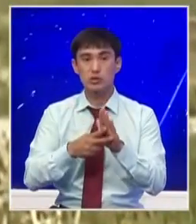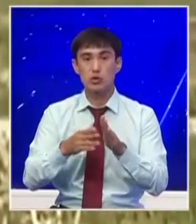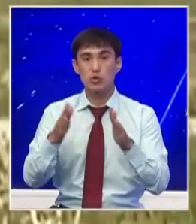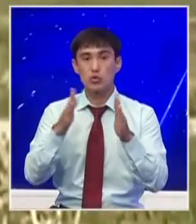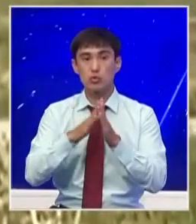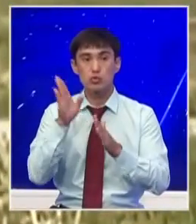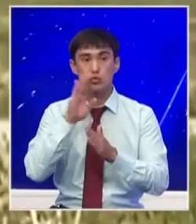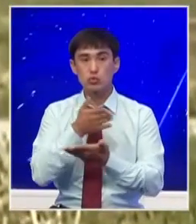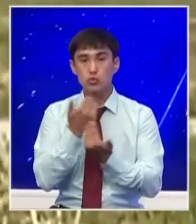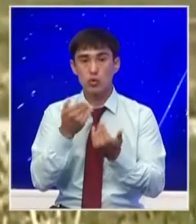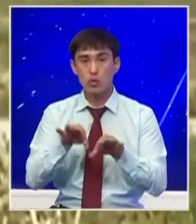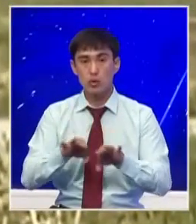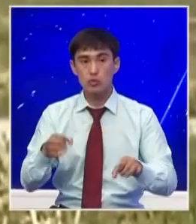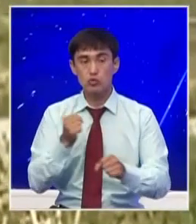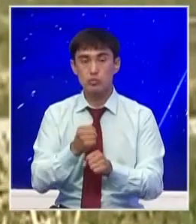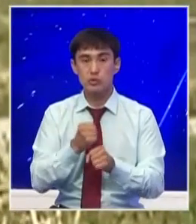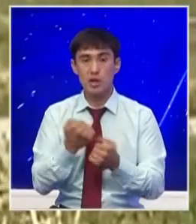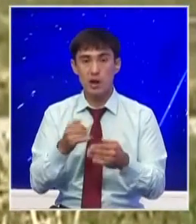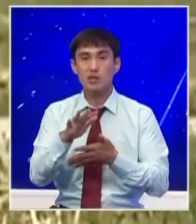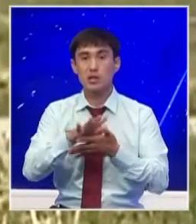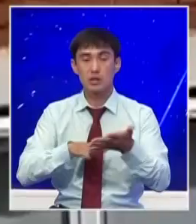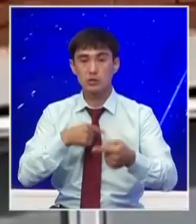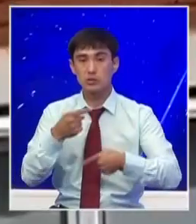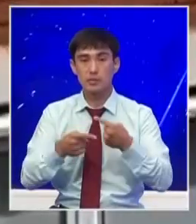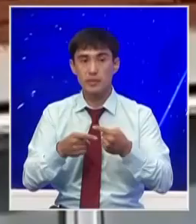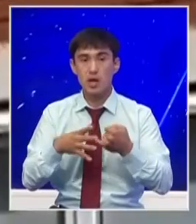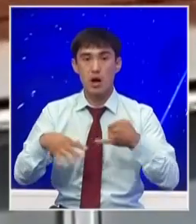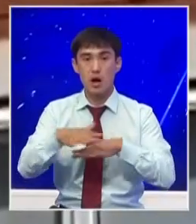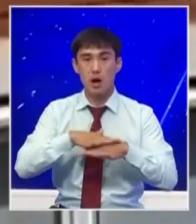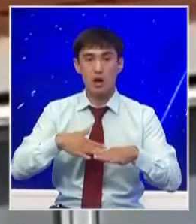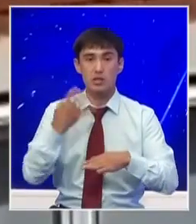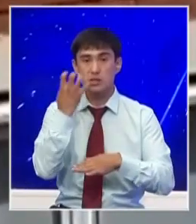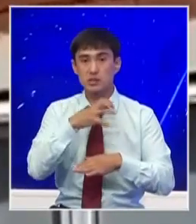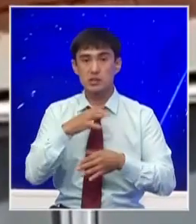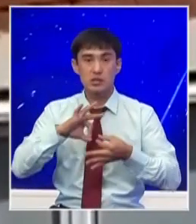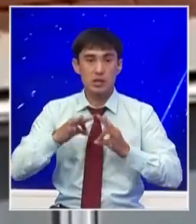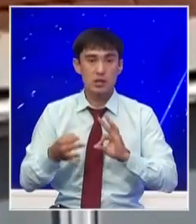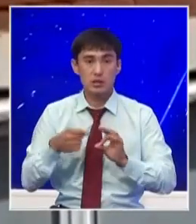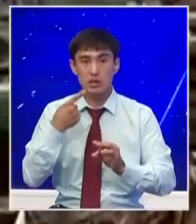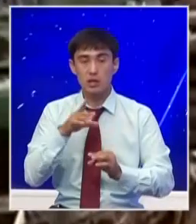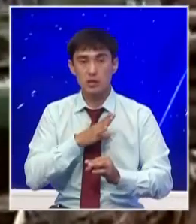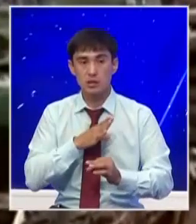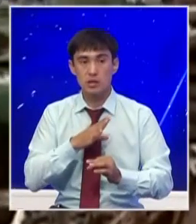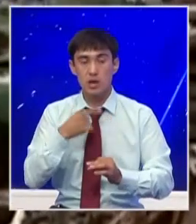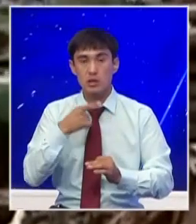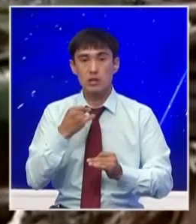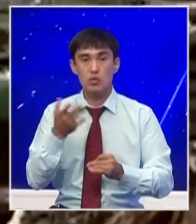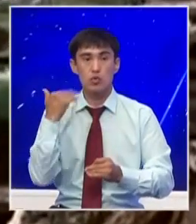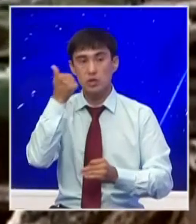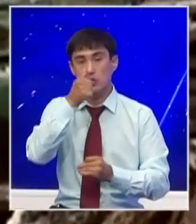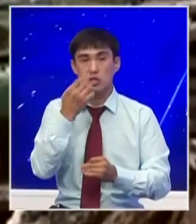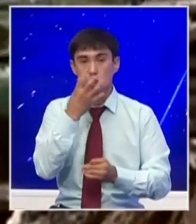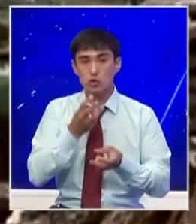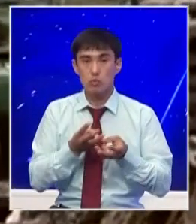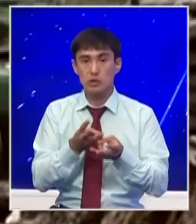қалдырды. Құбырларды қалпына келтіру жұмыстары әлі де жалғасуда. Жергілікті халық аптап ыстықтың қиындық тудыратынын айтады. Айта кетейік, өткен жылыту